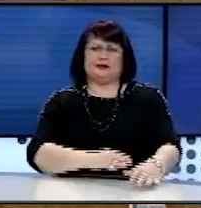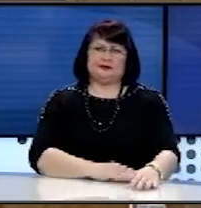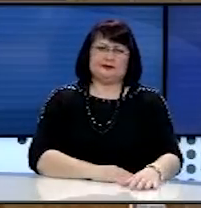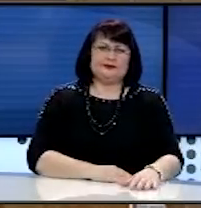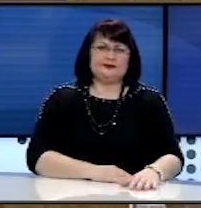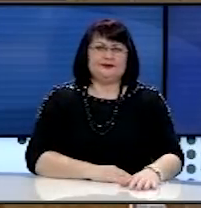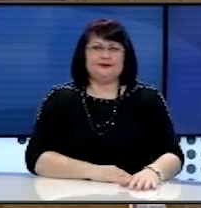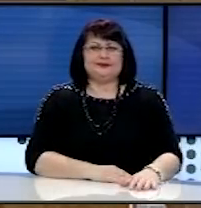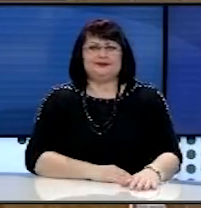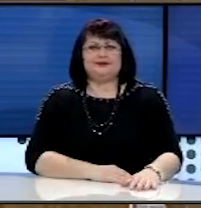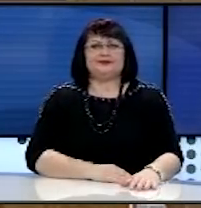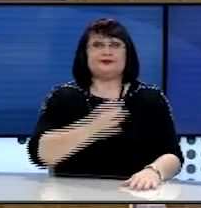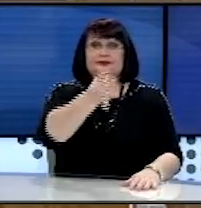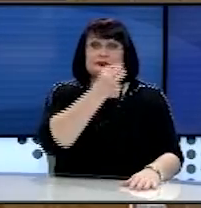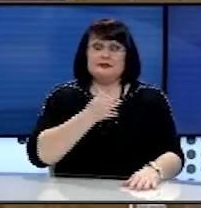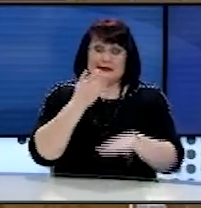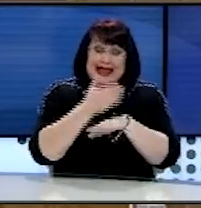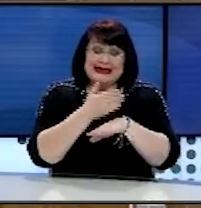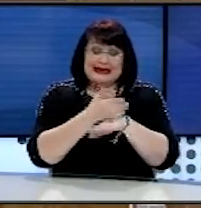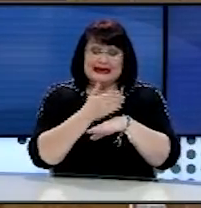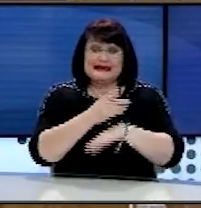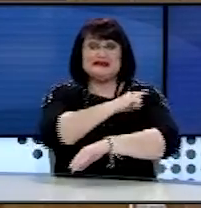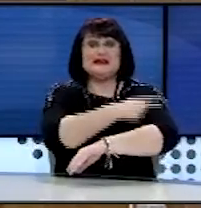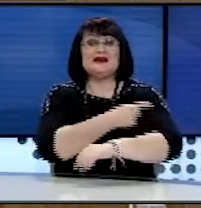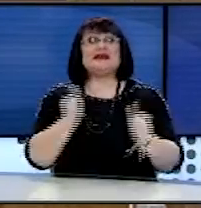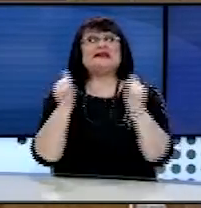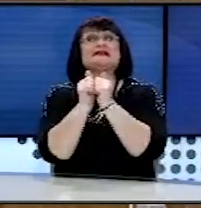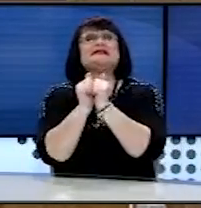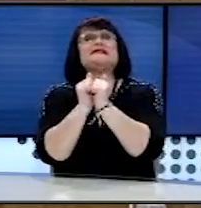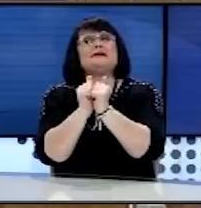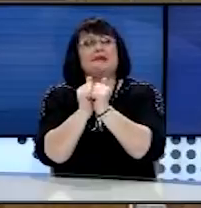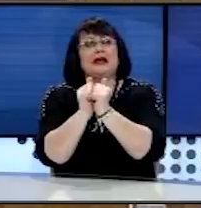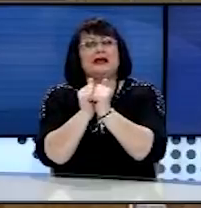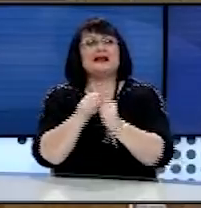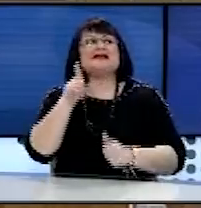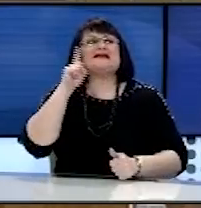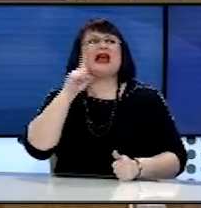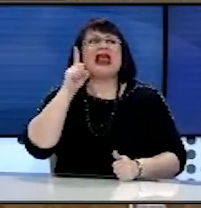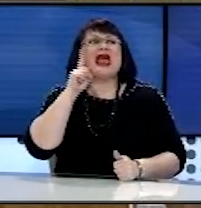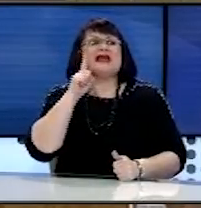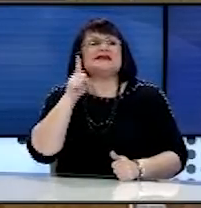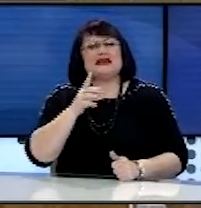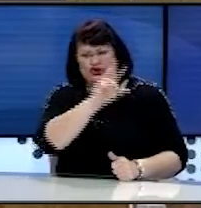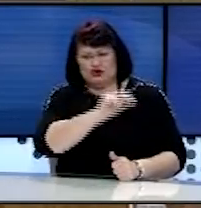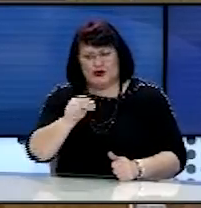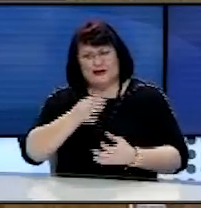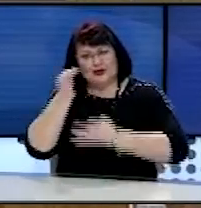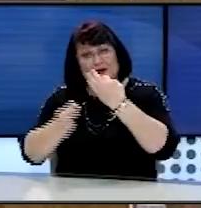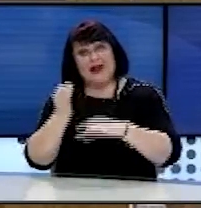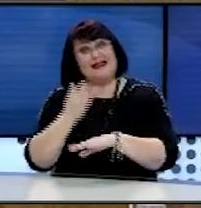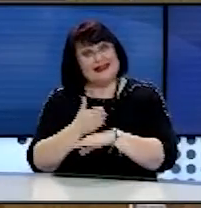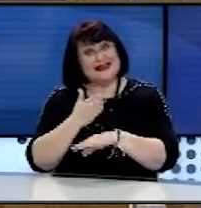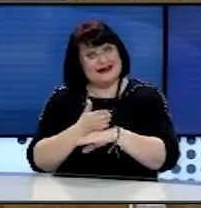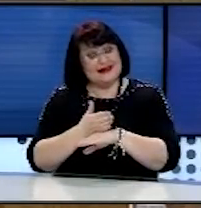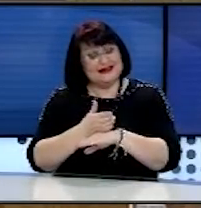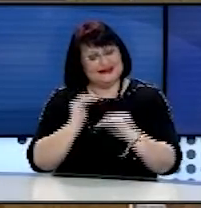Μιλάτε για τις εγγυήσεις των ισχυρών μας συμμάχων και στον Ζελένσκι παρόμοιες εγγυήσεις έδιναν και κάποιοι